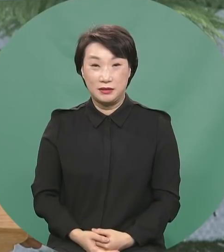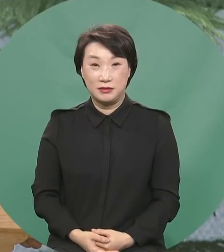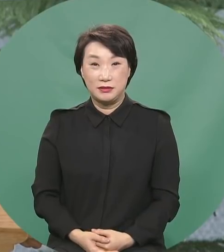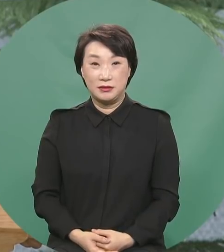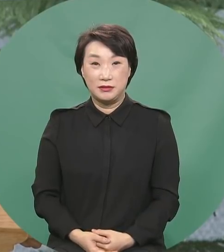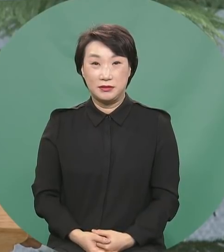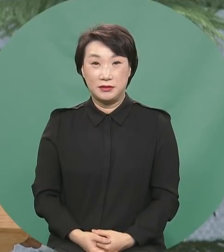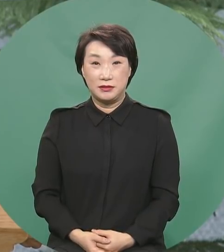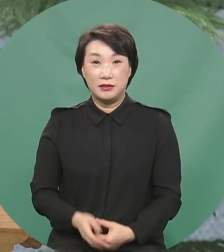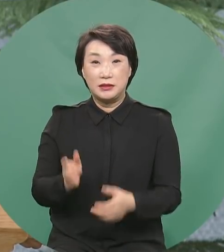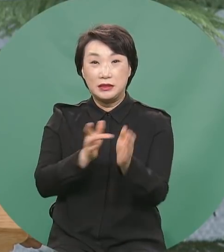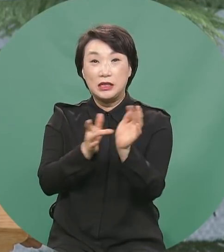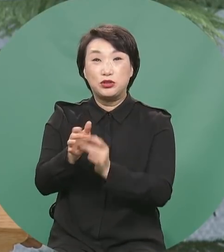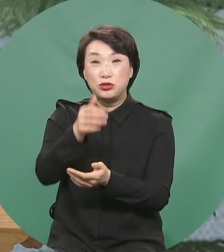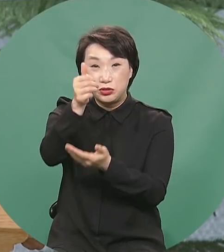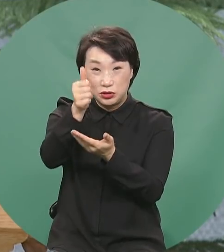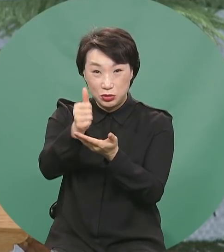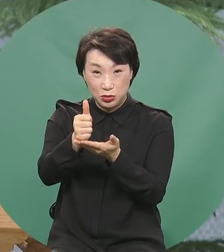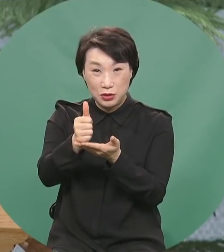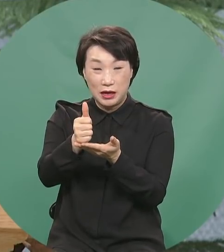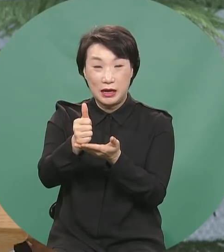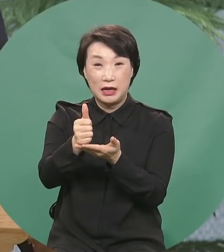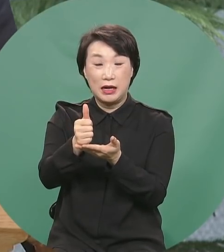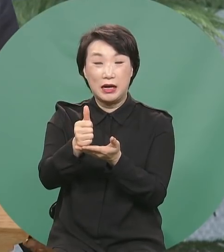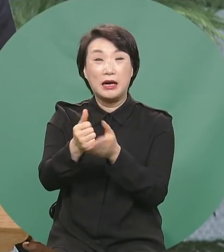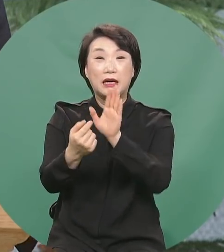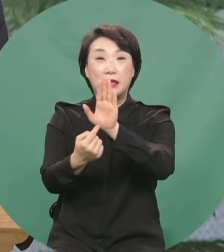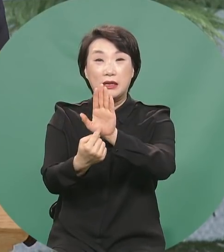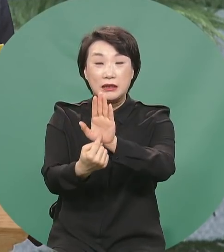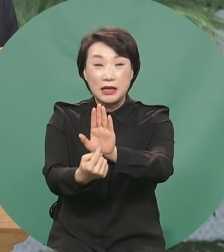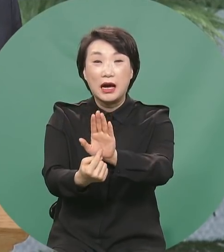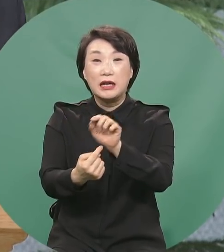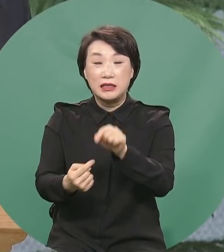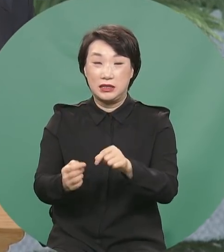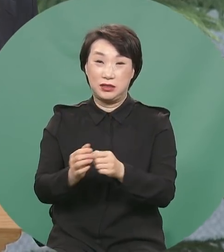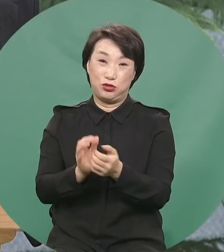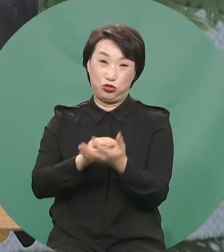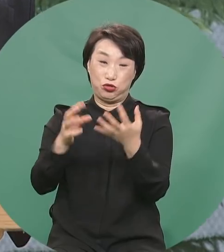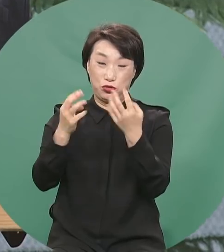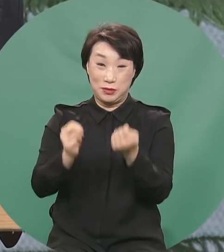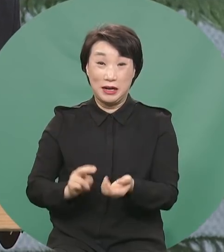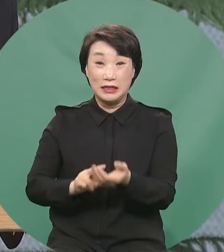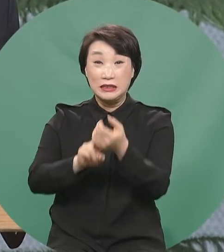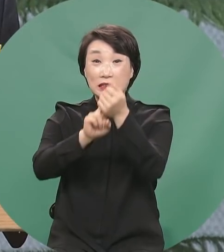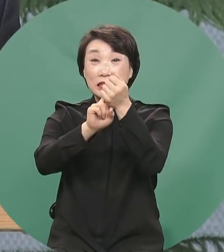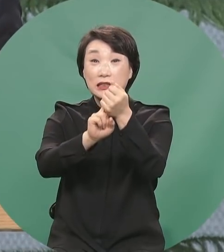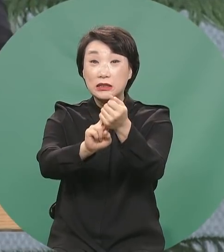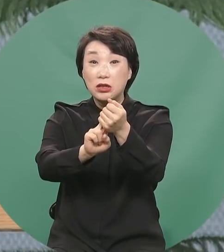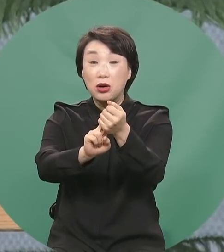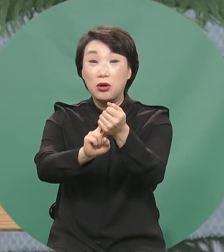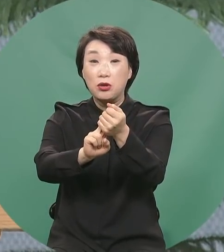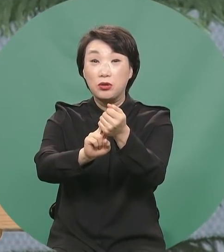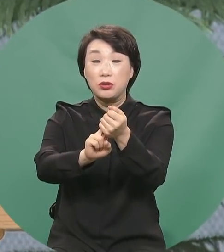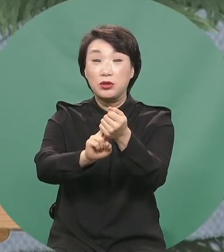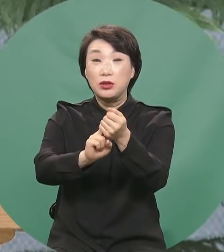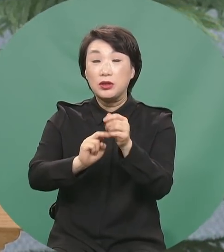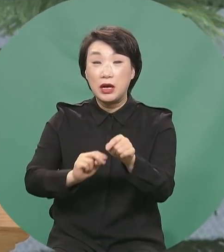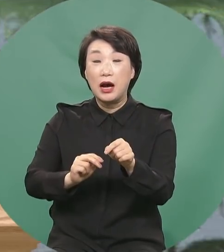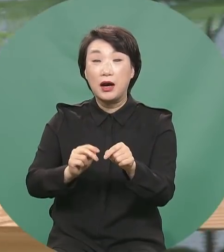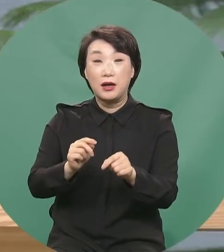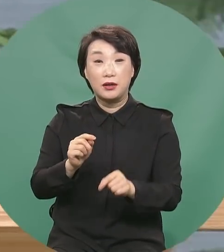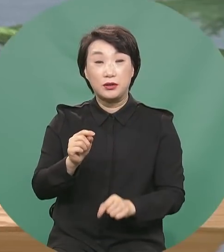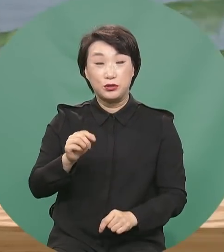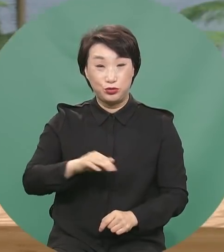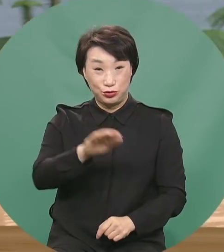그러므로 예수 그리스도께서 나타내신 이 많은 이적들이